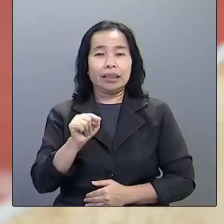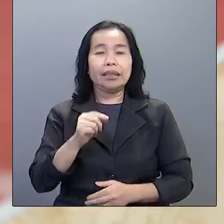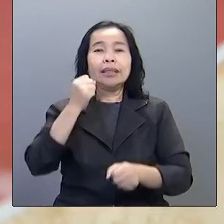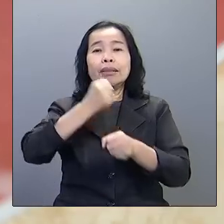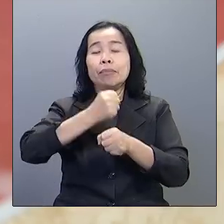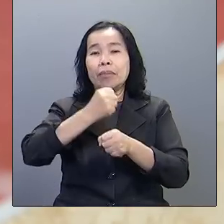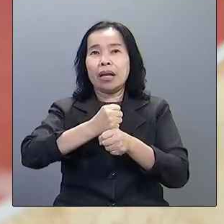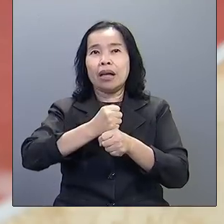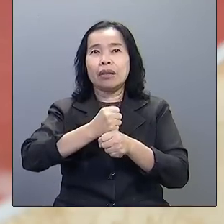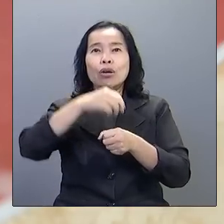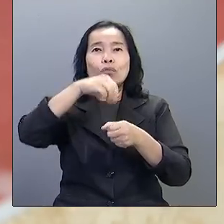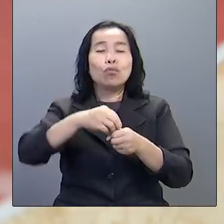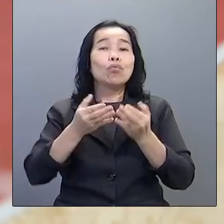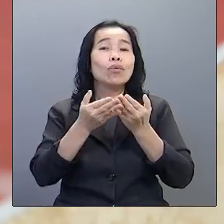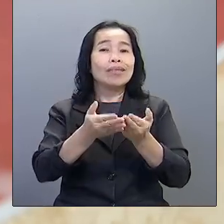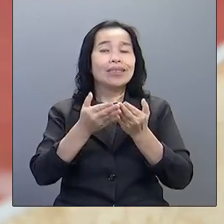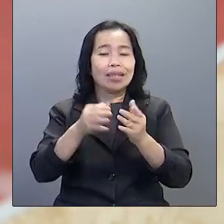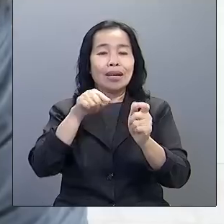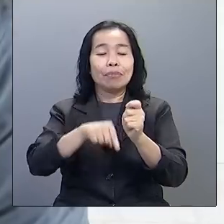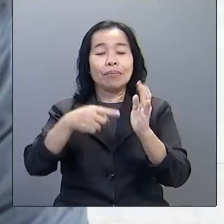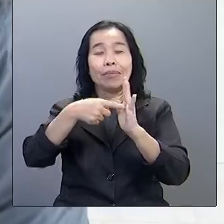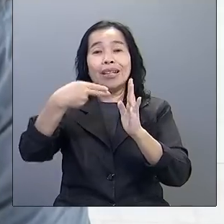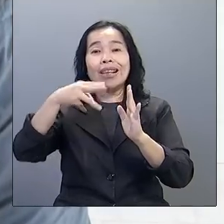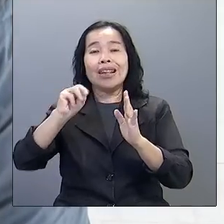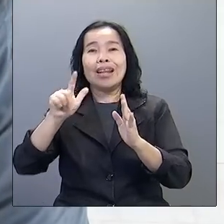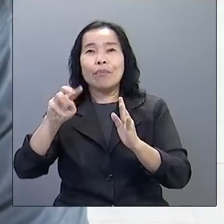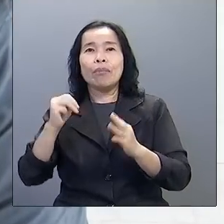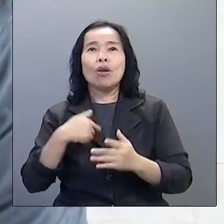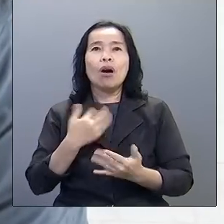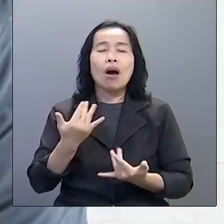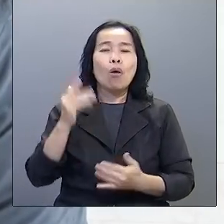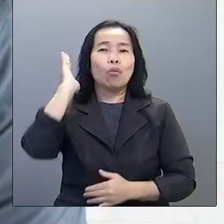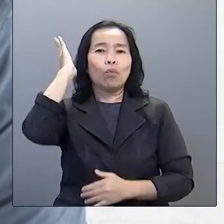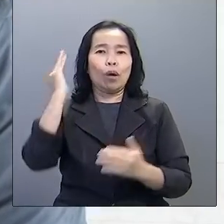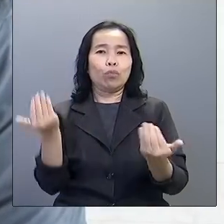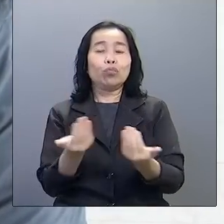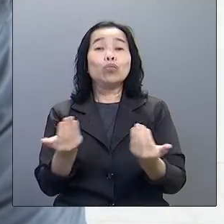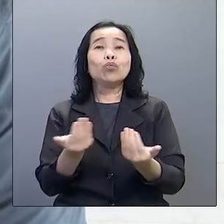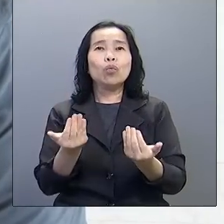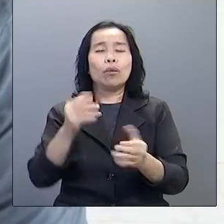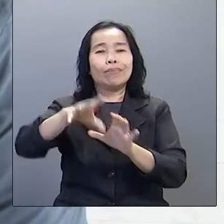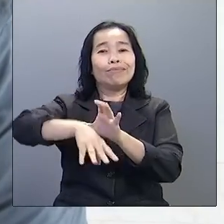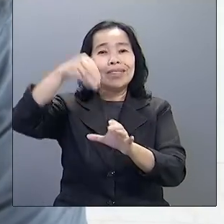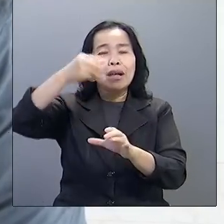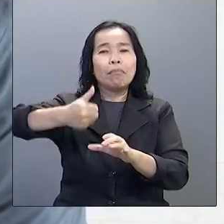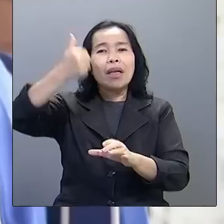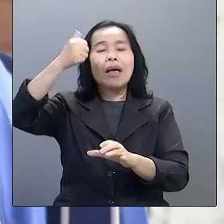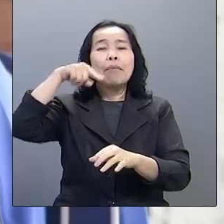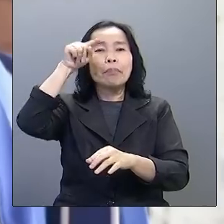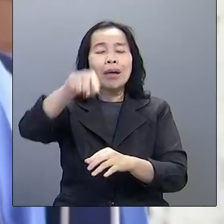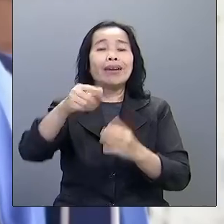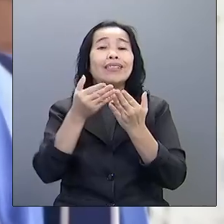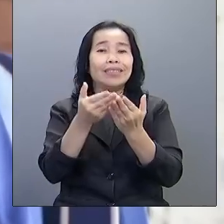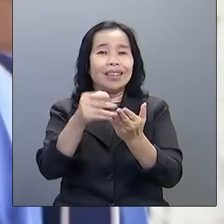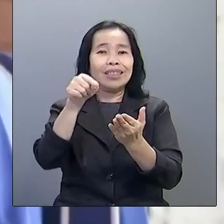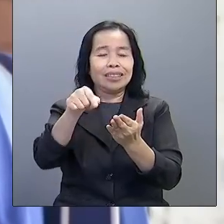านอยู่ที่ท่าเรือแหลมฉบังนะคะเดินทางมาติดตามฟังข่าวคราวของลูกชายเขาเป็นกำลังพลอยู่บนเรือหลวงสุโขทัยเช่น